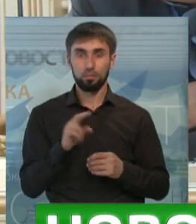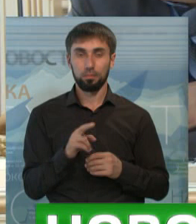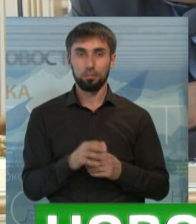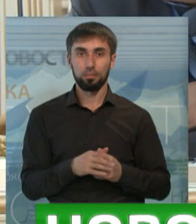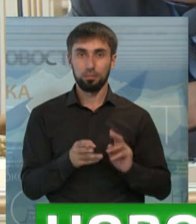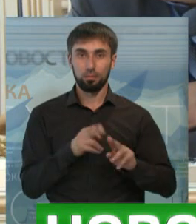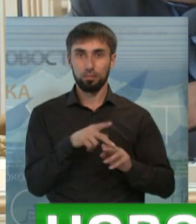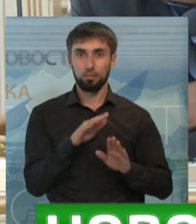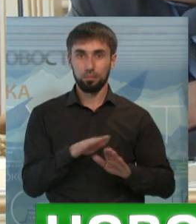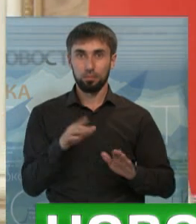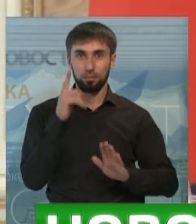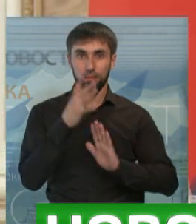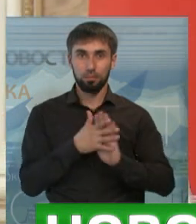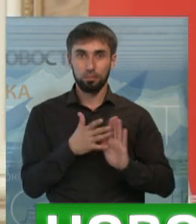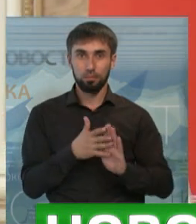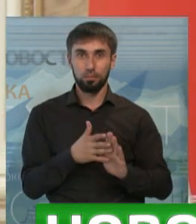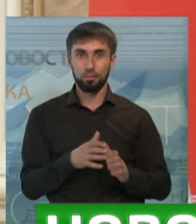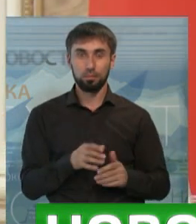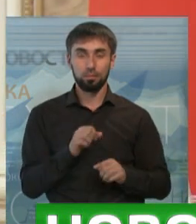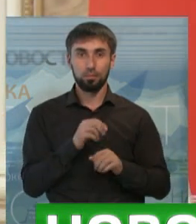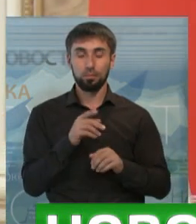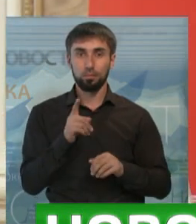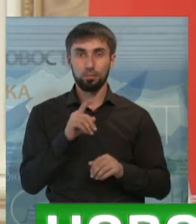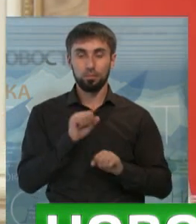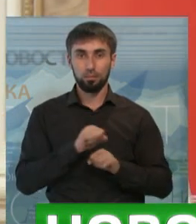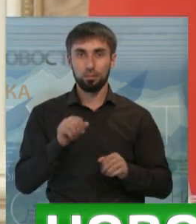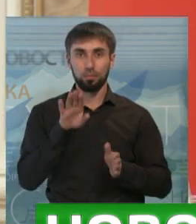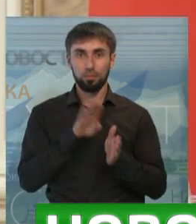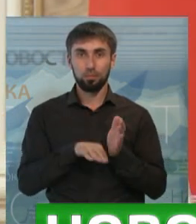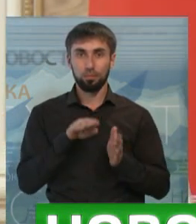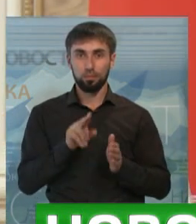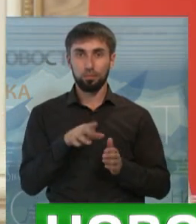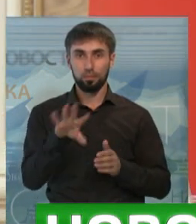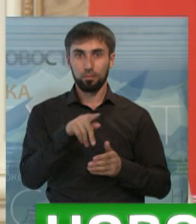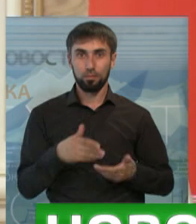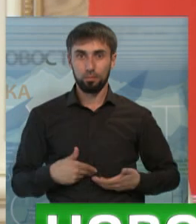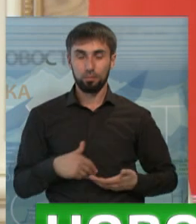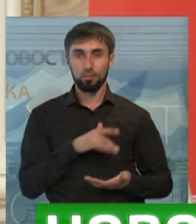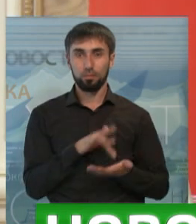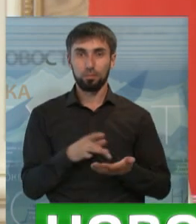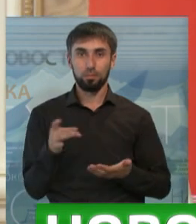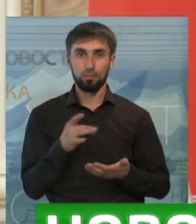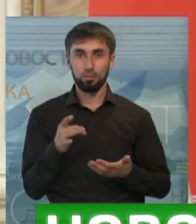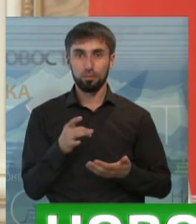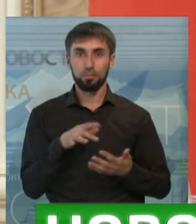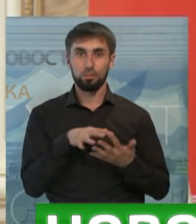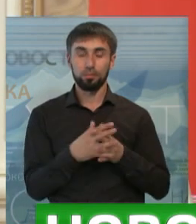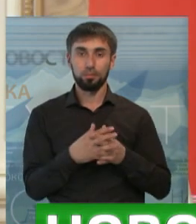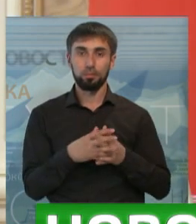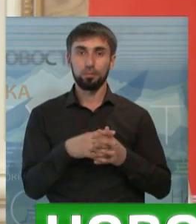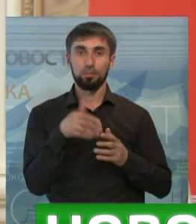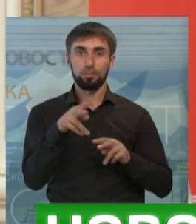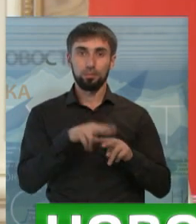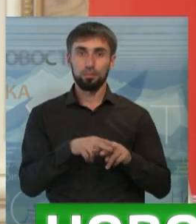это же дети понимаете но него что нельзя вот просто где вы же там живете город района стиль сельское поселение